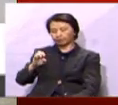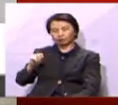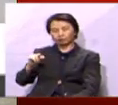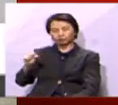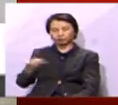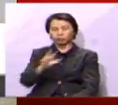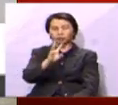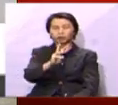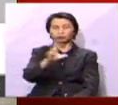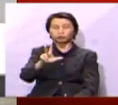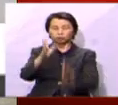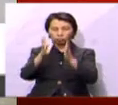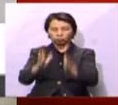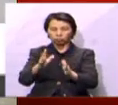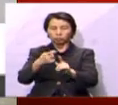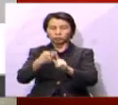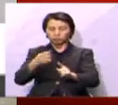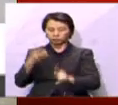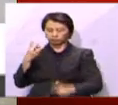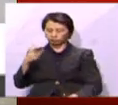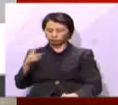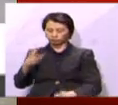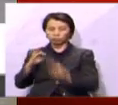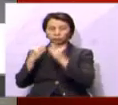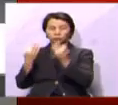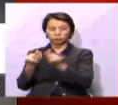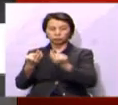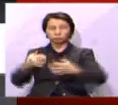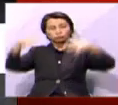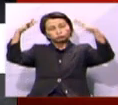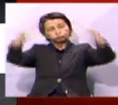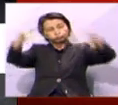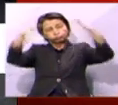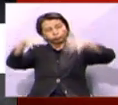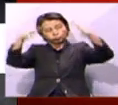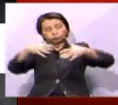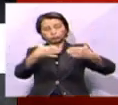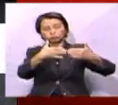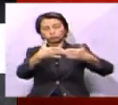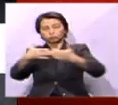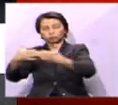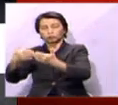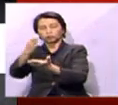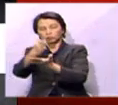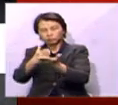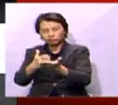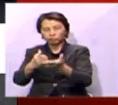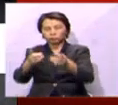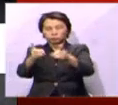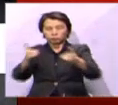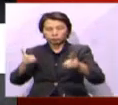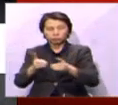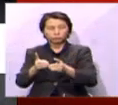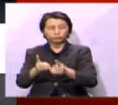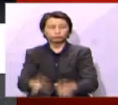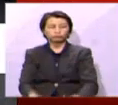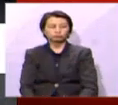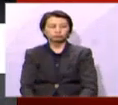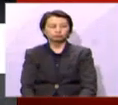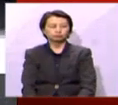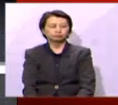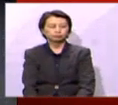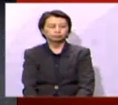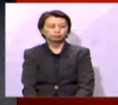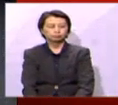orang penduduk daripada 16 keluarga. Hujan lebat diramal berterusan di beberapa daerah.